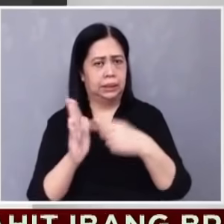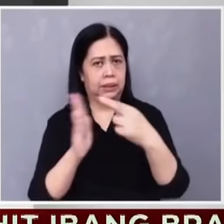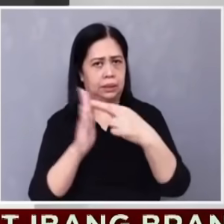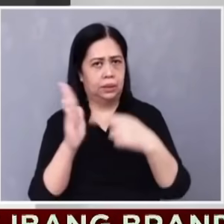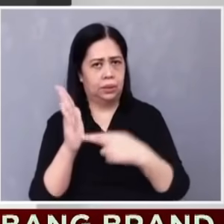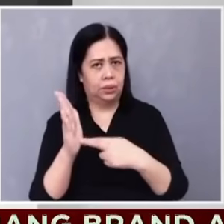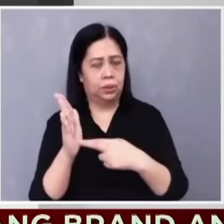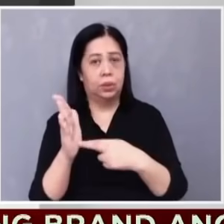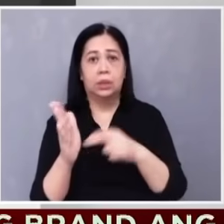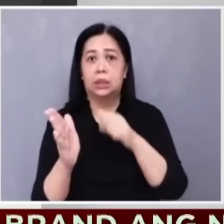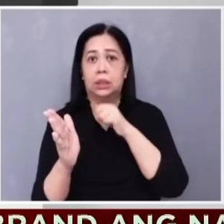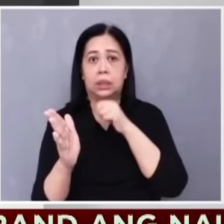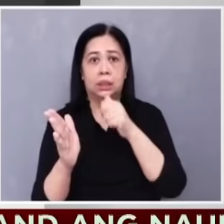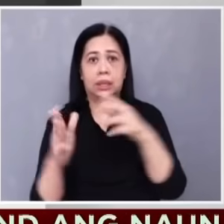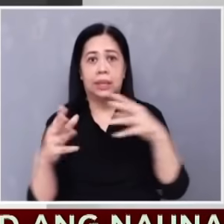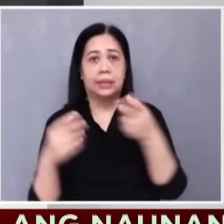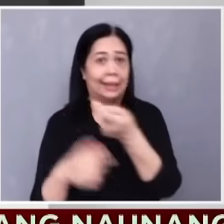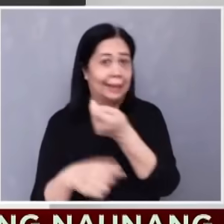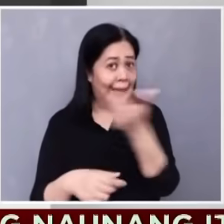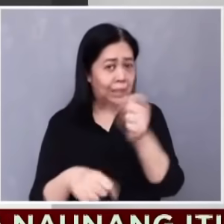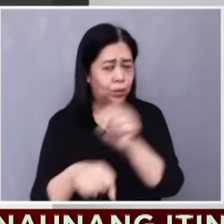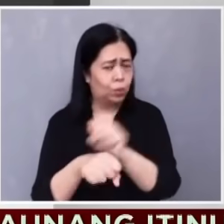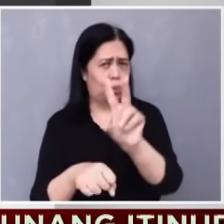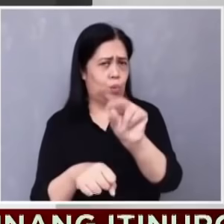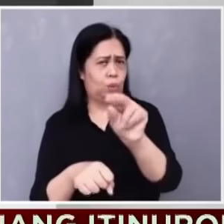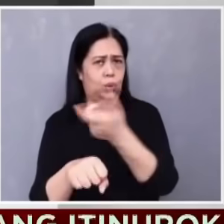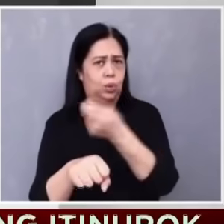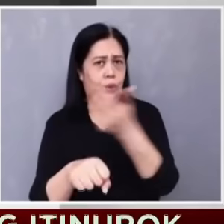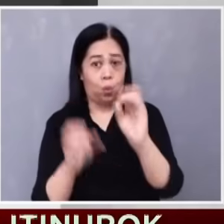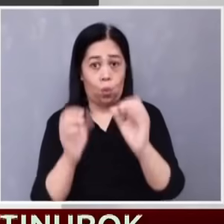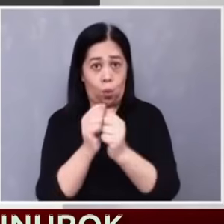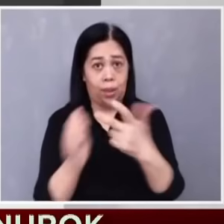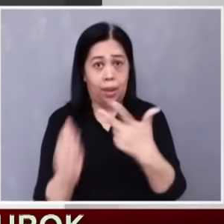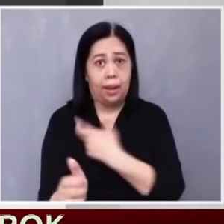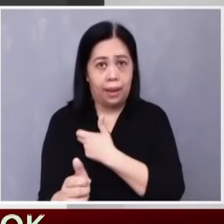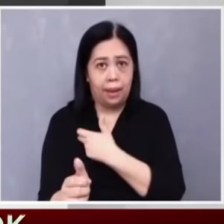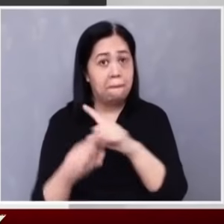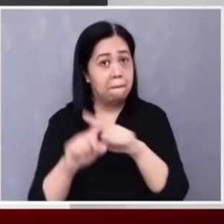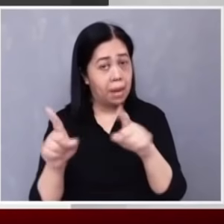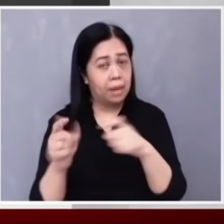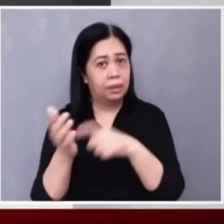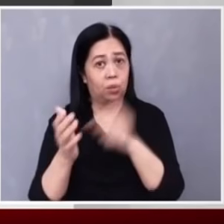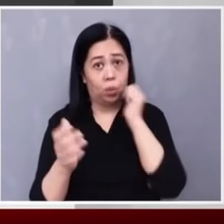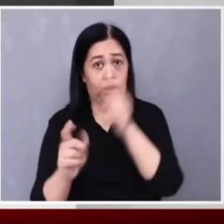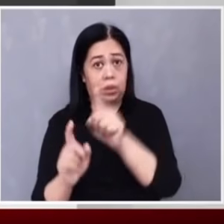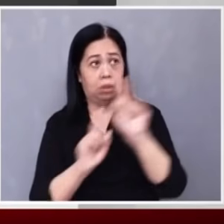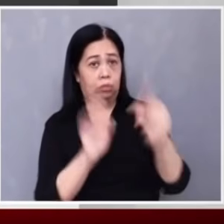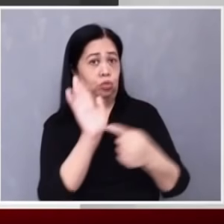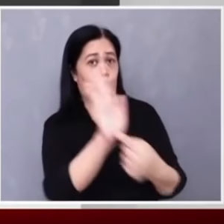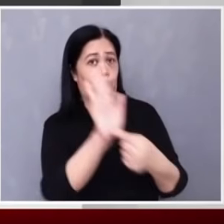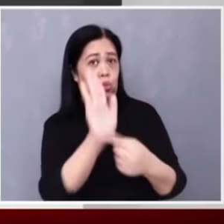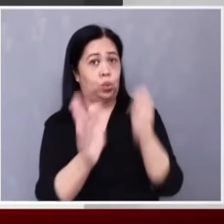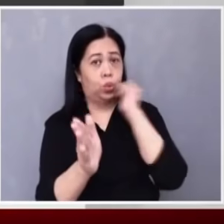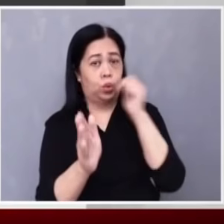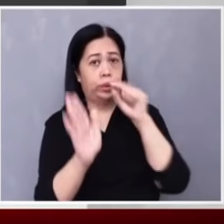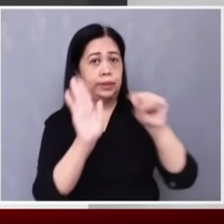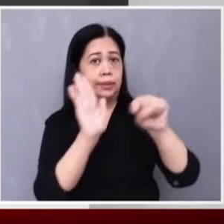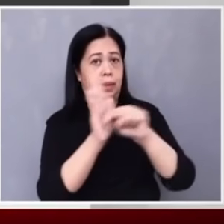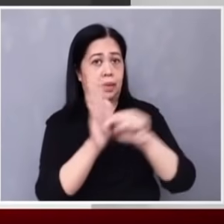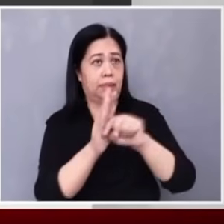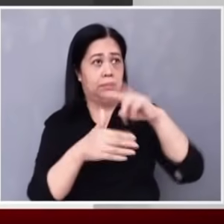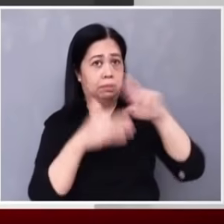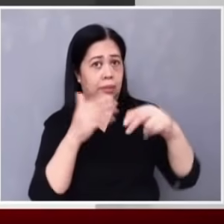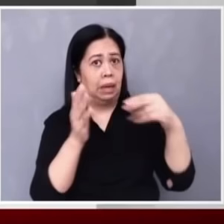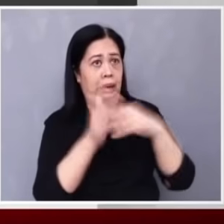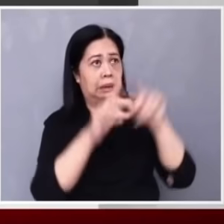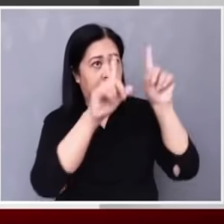hindi tatanggalin sa trabaho ang mga unvaccinated basta't regular na magpapresenta ng negative RT-PCR o